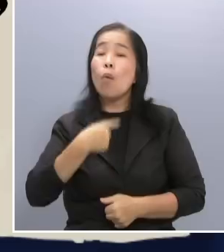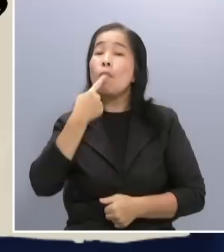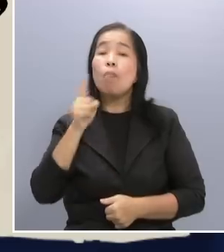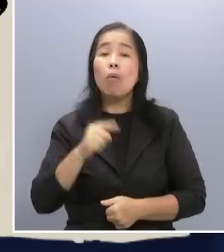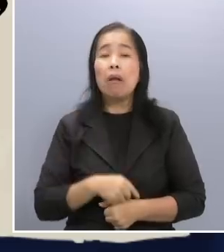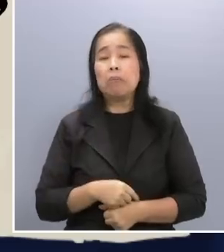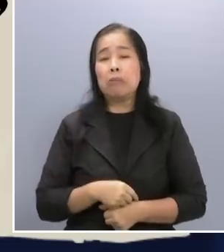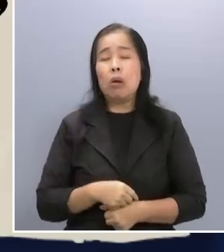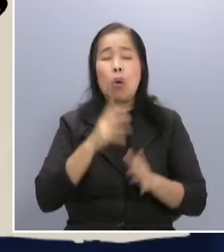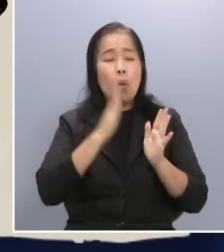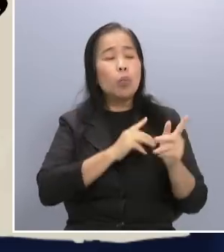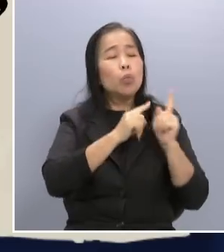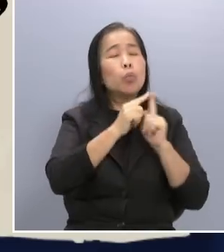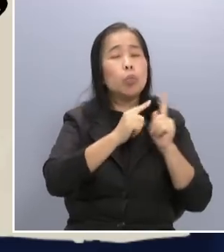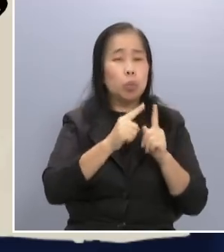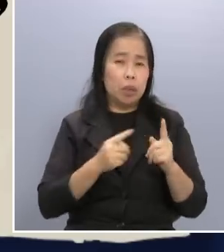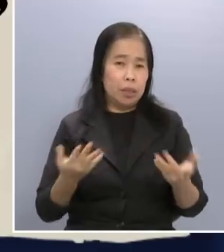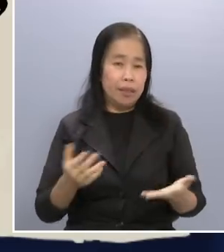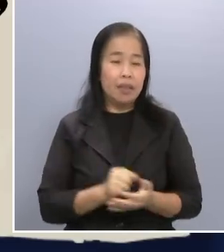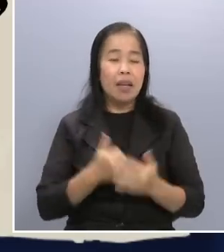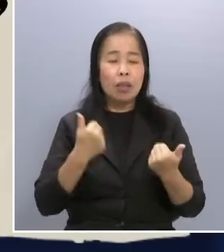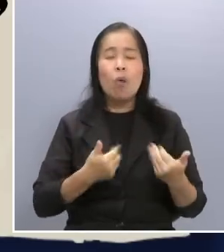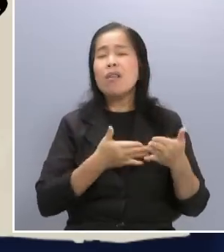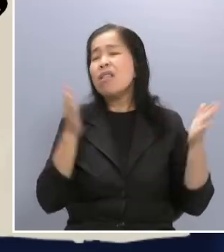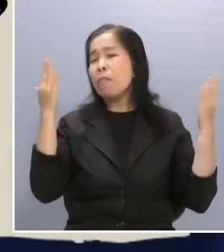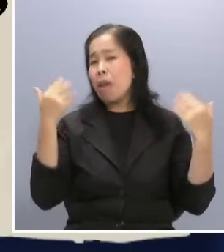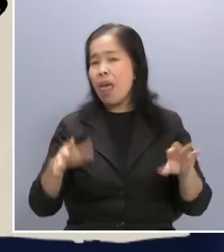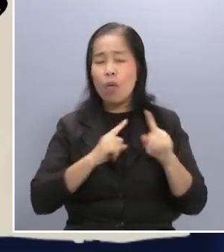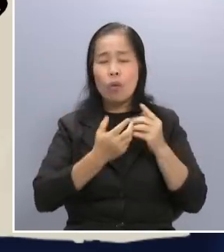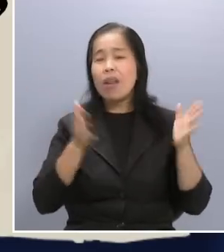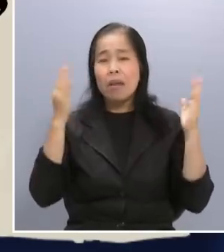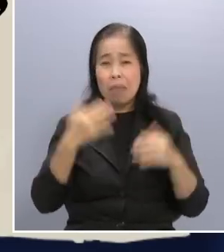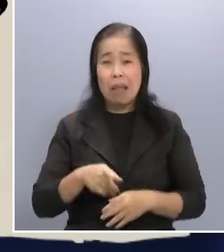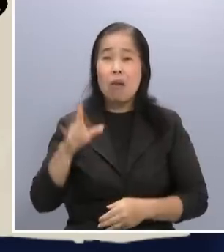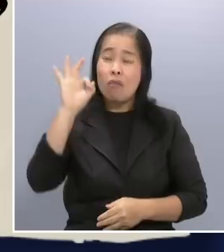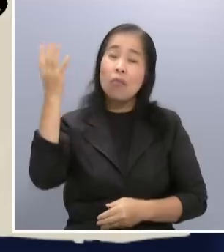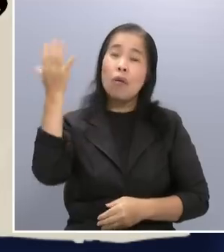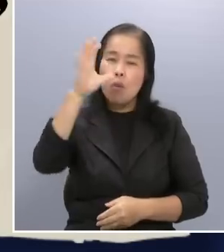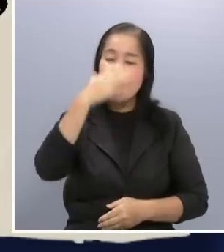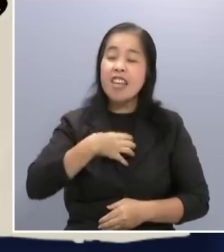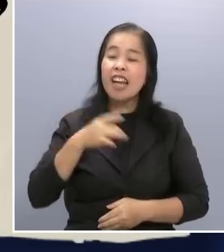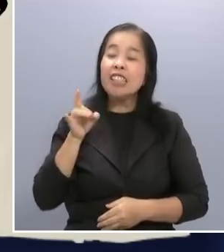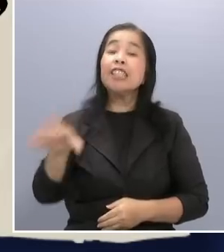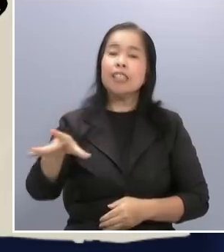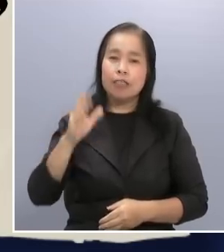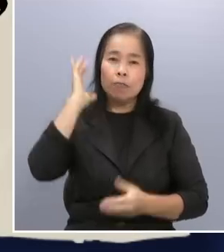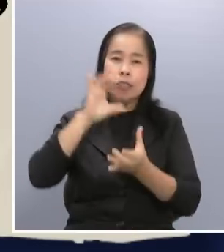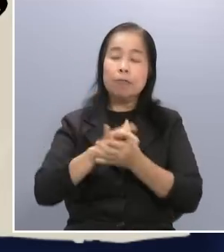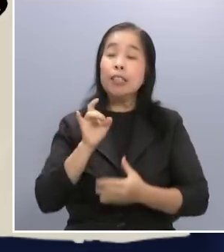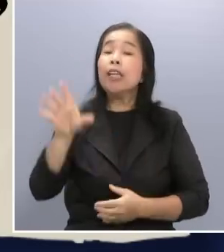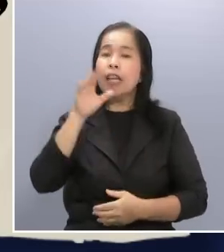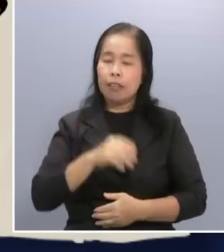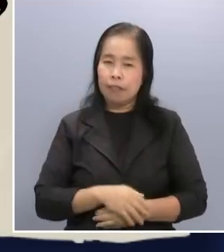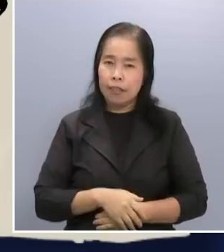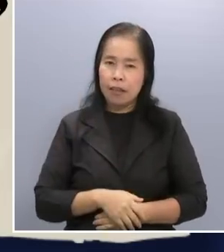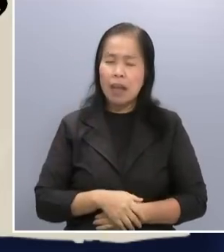แค่คนเคยคุยกันตอนนี้เลิกคุยไปแล้วและที่โพสต์ลงเนี่ยเพราะต้องการแกล้งเมียข้อหาอะไรพอนักข่าวถ